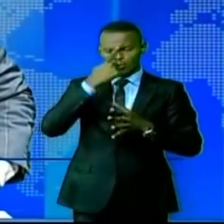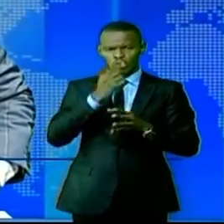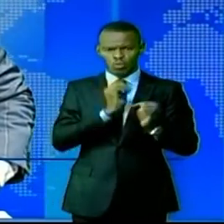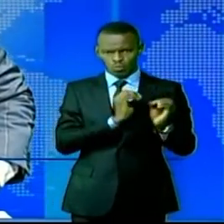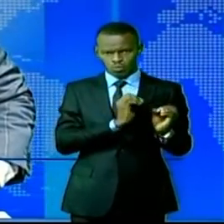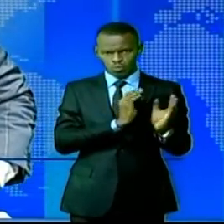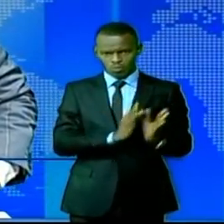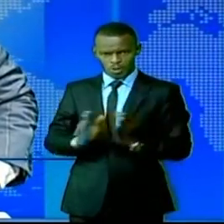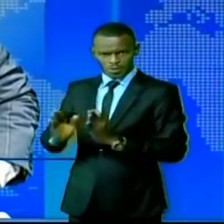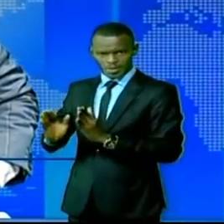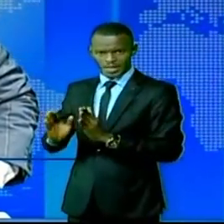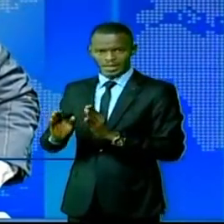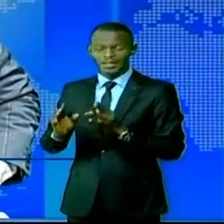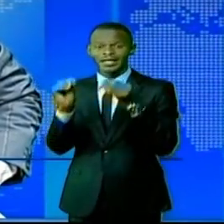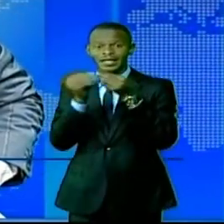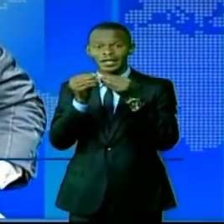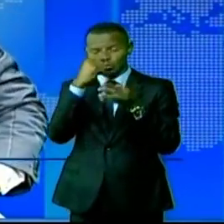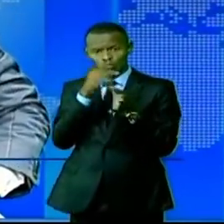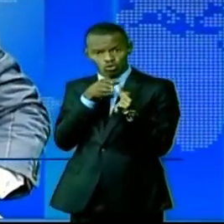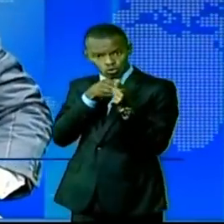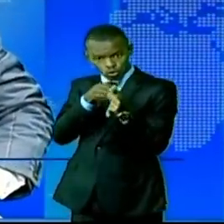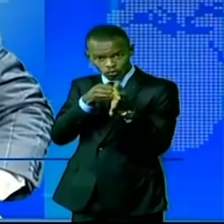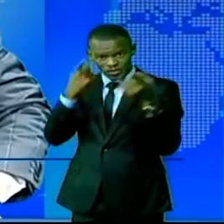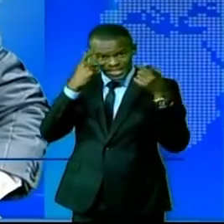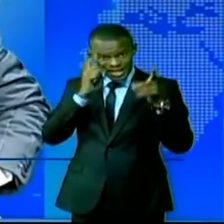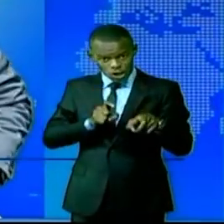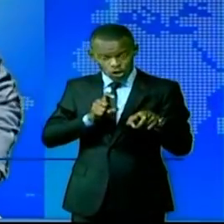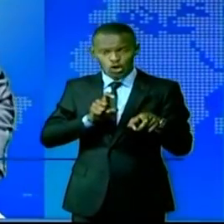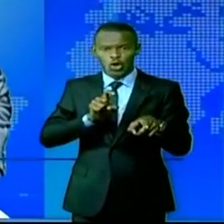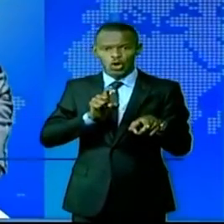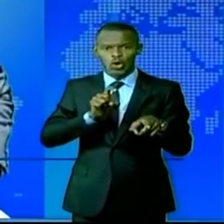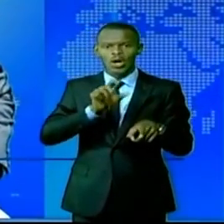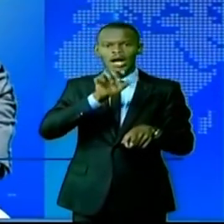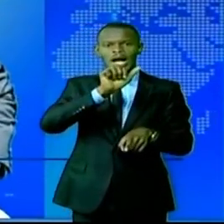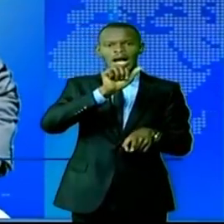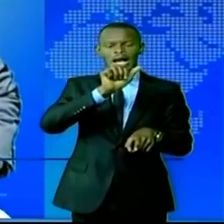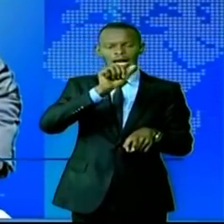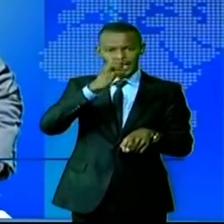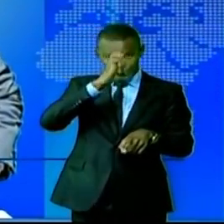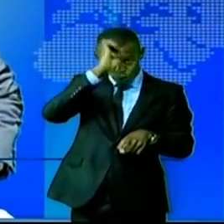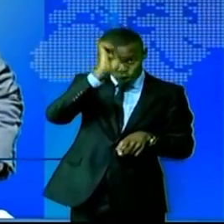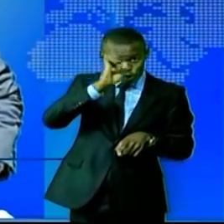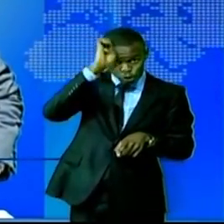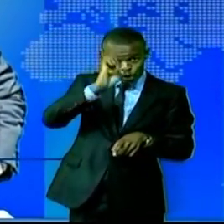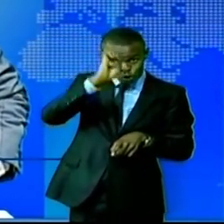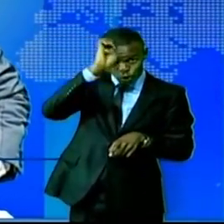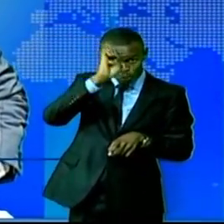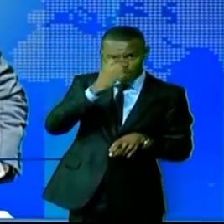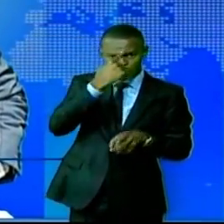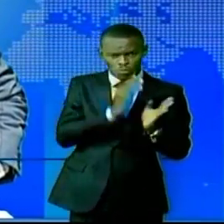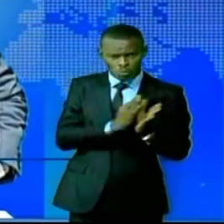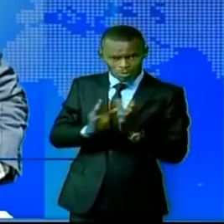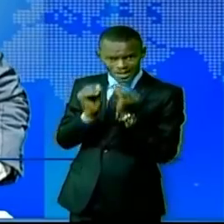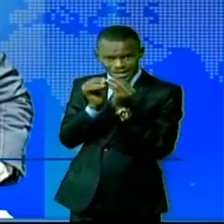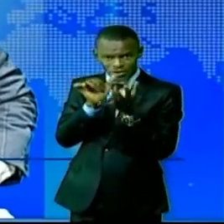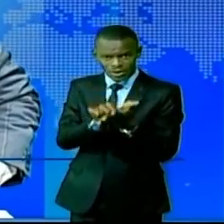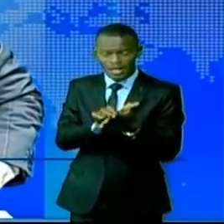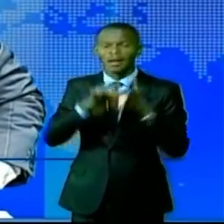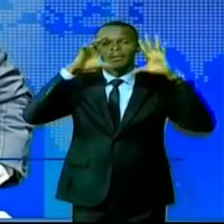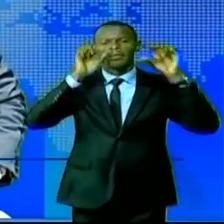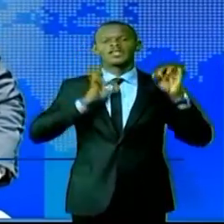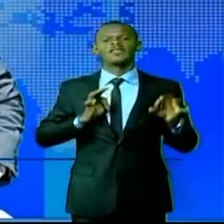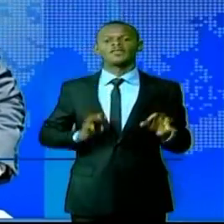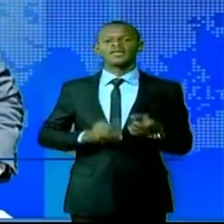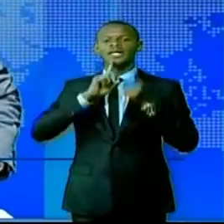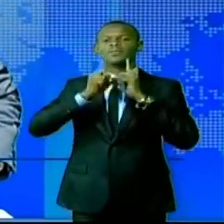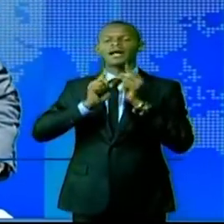l'accord cadre d'Addis Abeba prévu le 24 février prochain à Kinshasa, le président de la République s'est entretenu avec l'envoyé spécial du